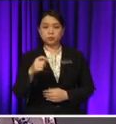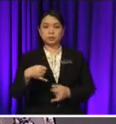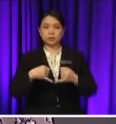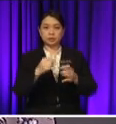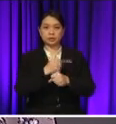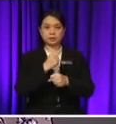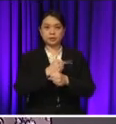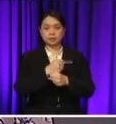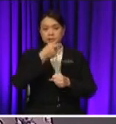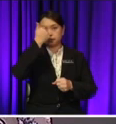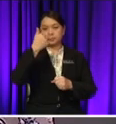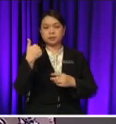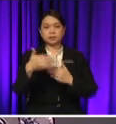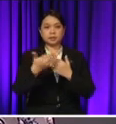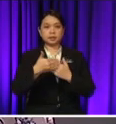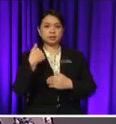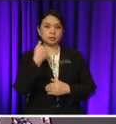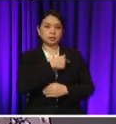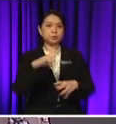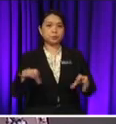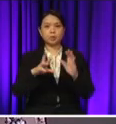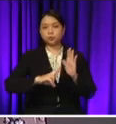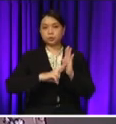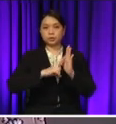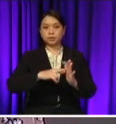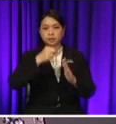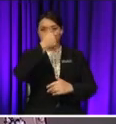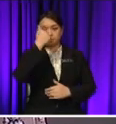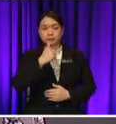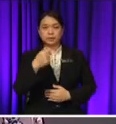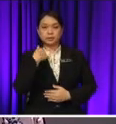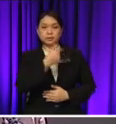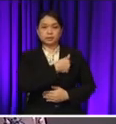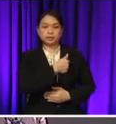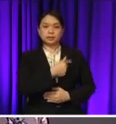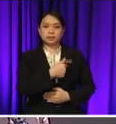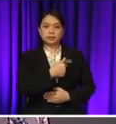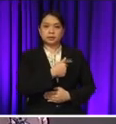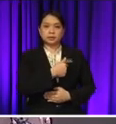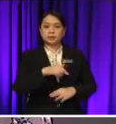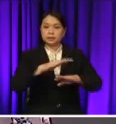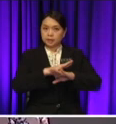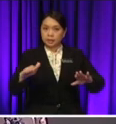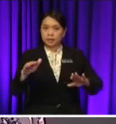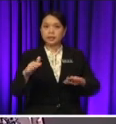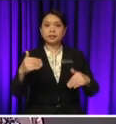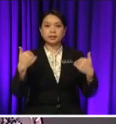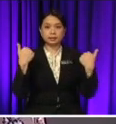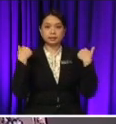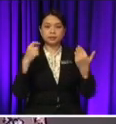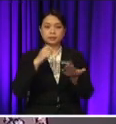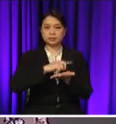membuat rujukan nanti kita ada catatan Katakanlah